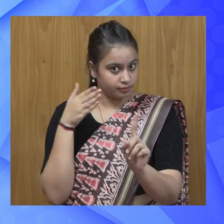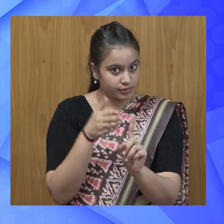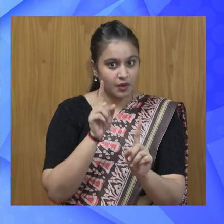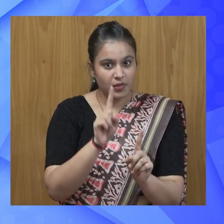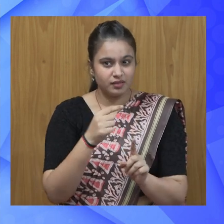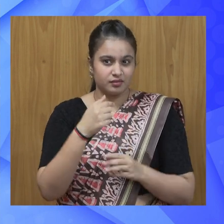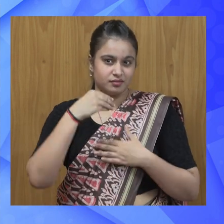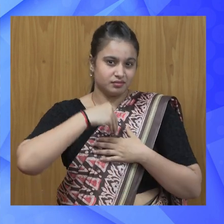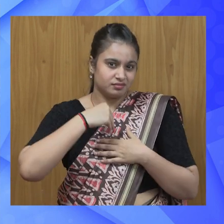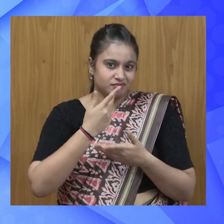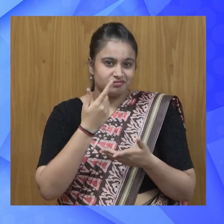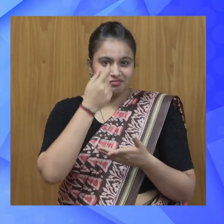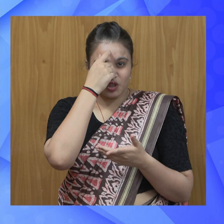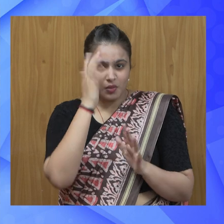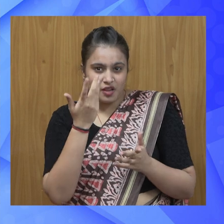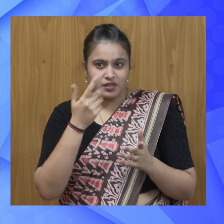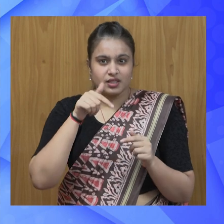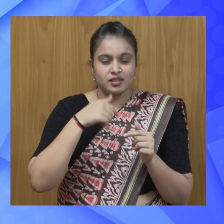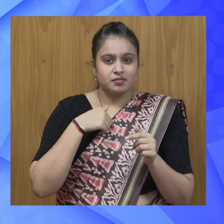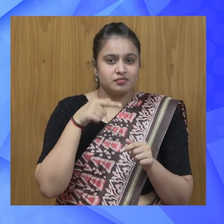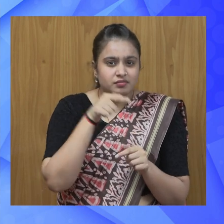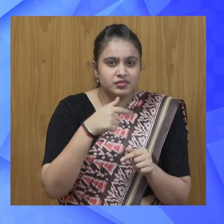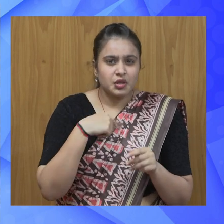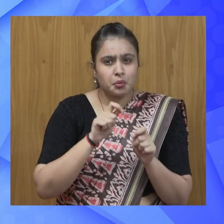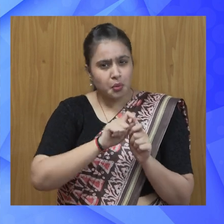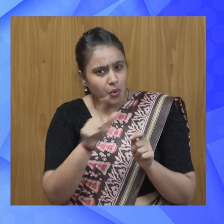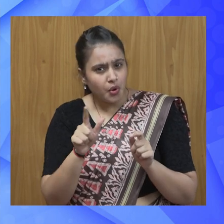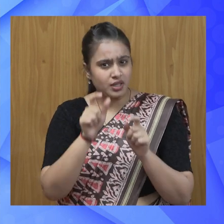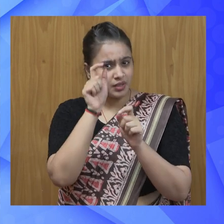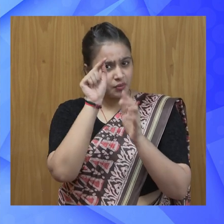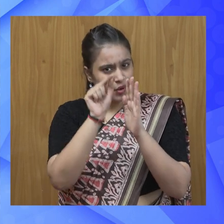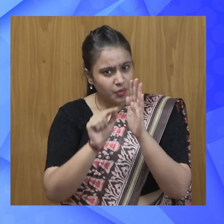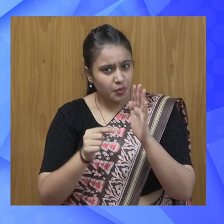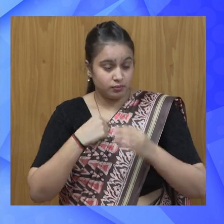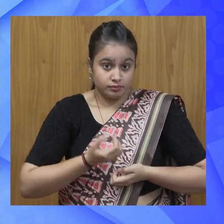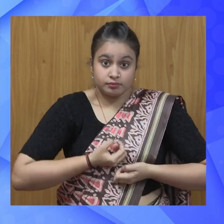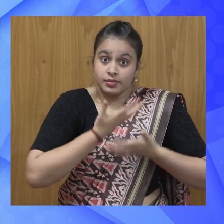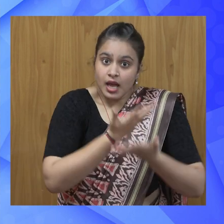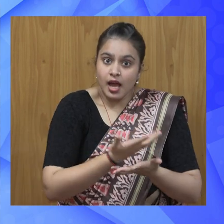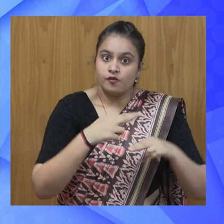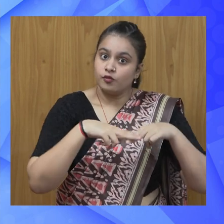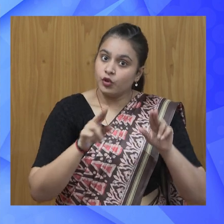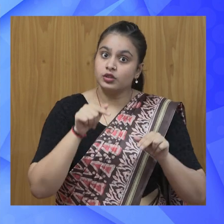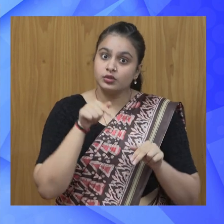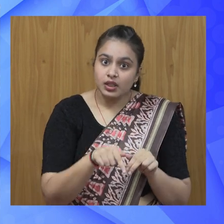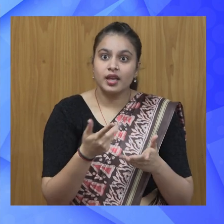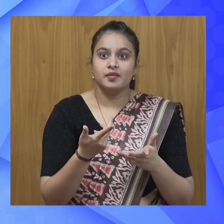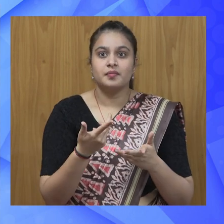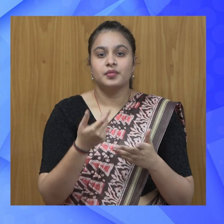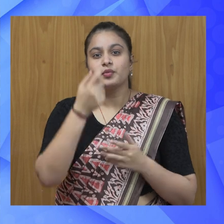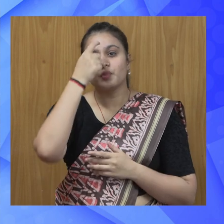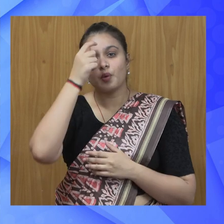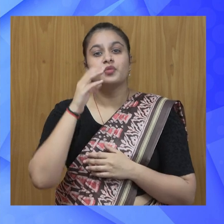एक हेजिटेशन है क्योंकि वहां जाके आपको अपनी सारी बातें अपने खुल के बतानी होती हैं जो एक बहुत बड़ा अभी भी समाज